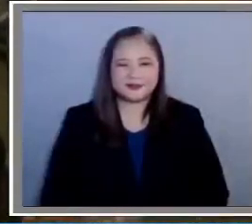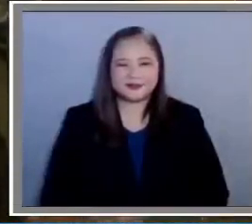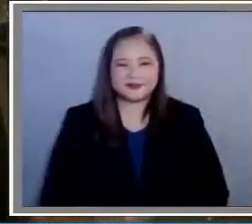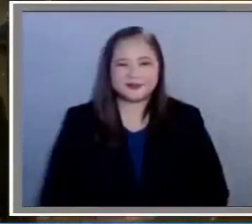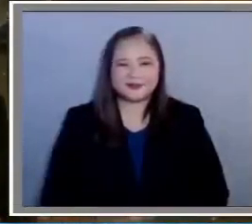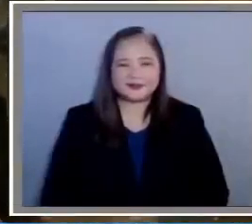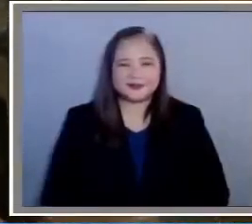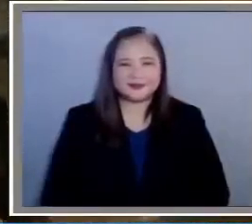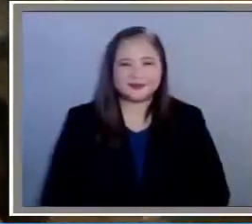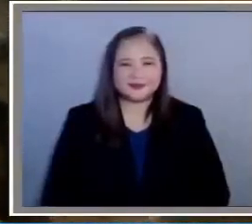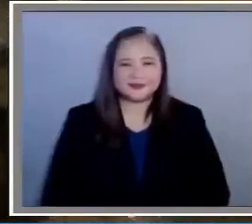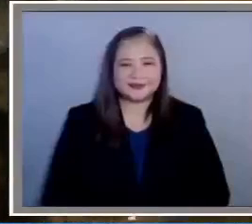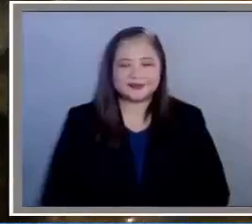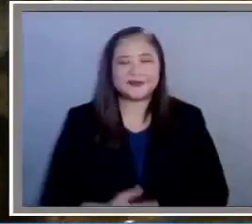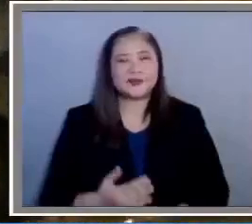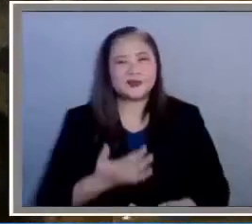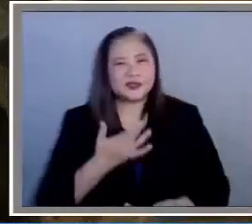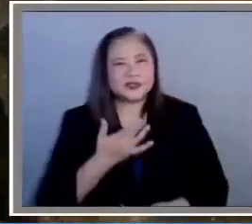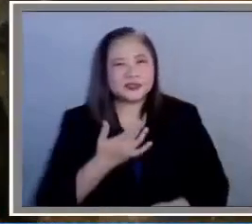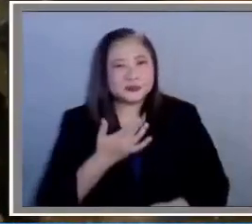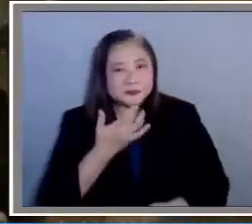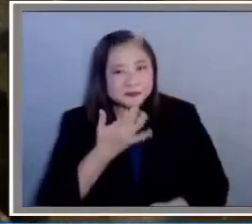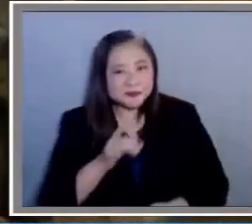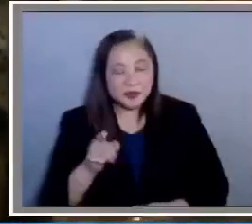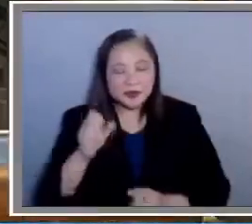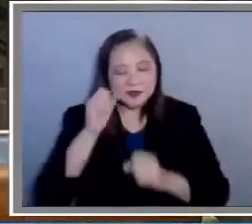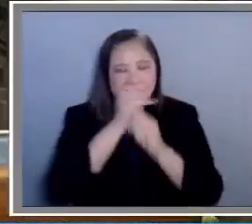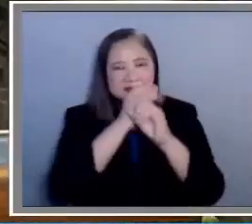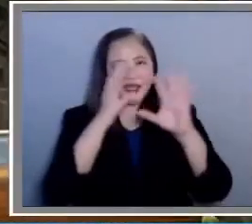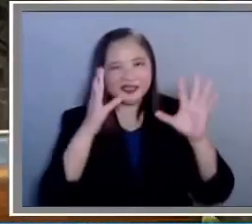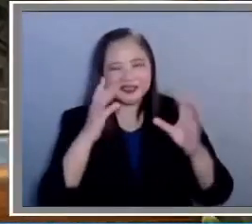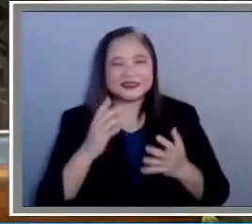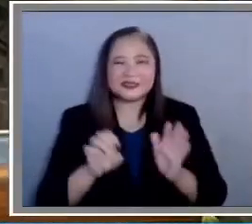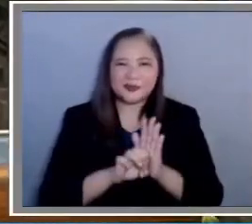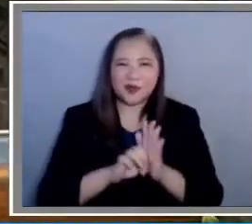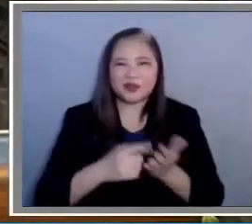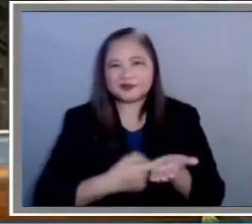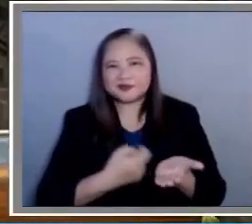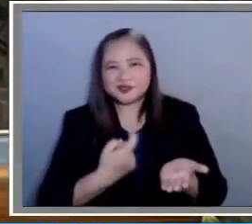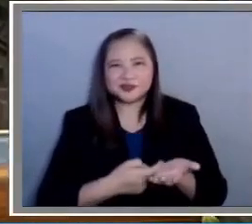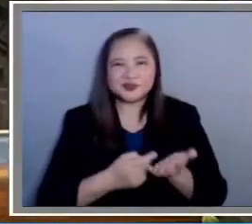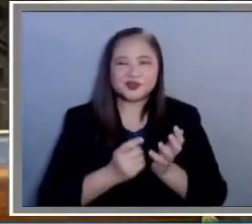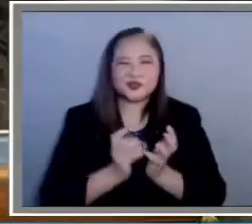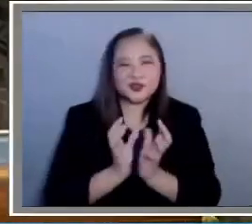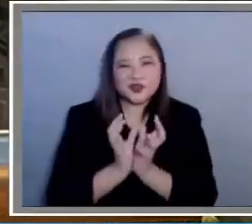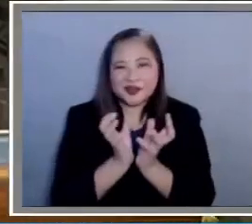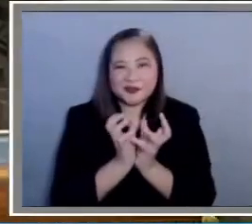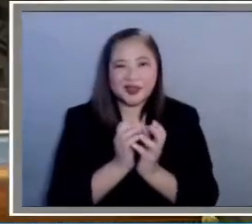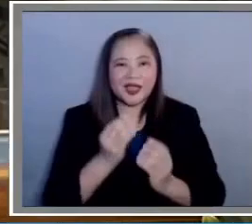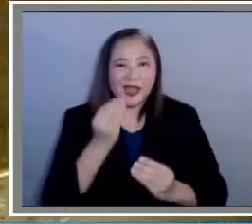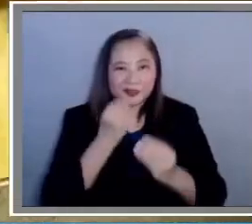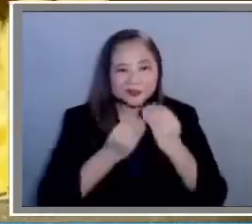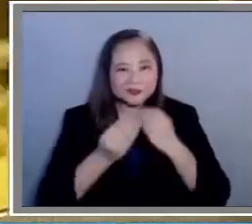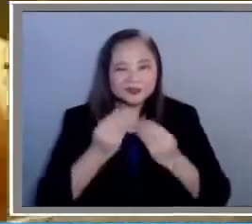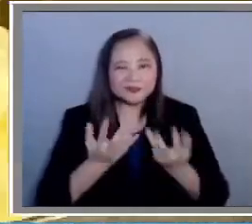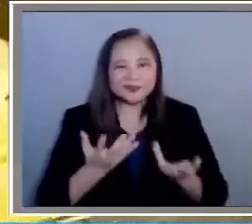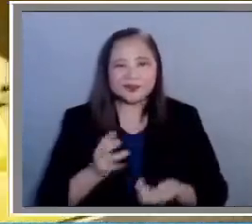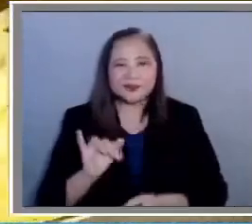Oh. Ang sarap na imagine nyo ba mga kapuso? Alimbawa, may hipon ka, may cabbage. Pag kinain mo, parang kompleto